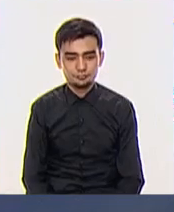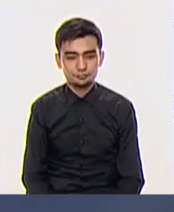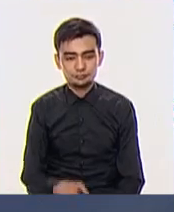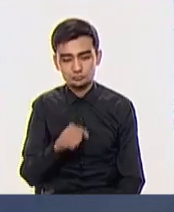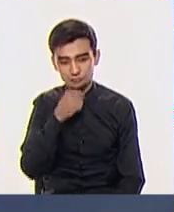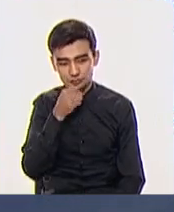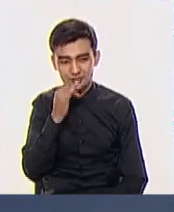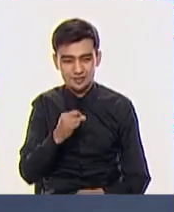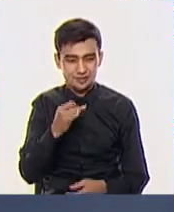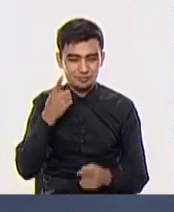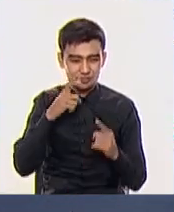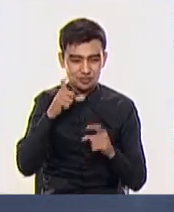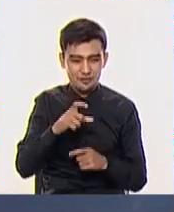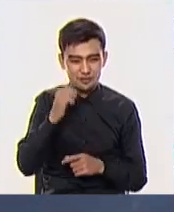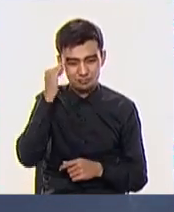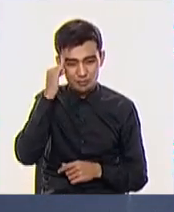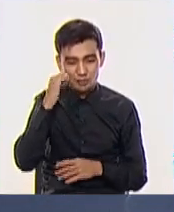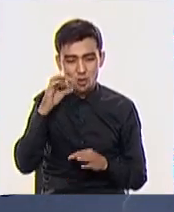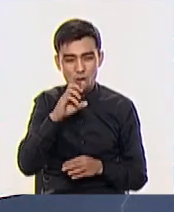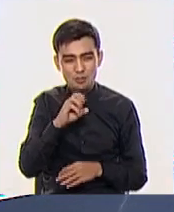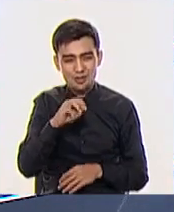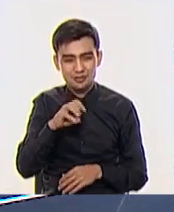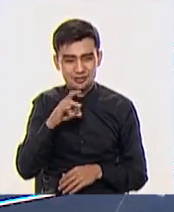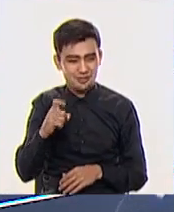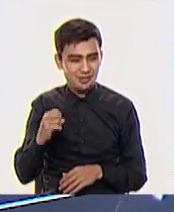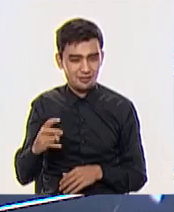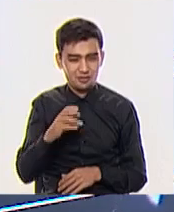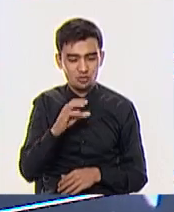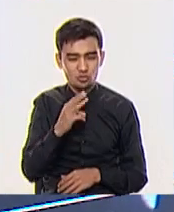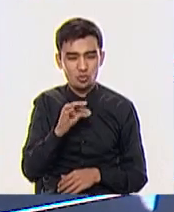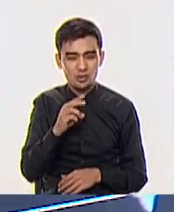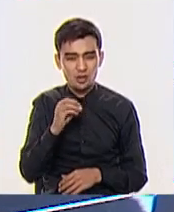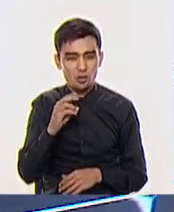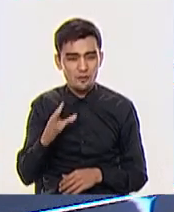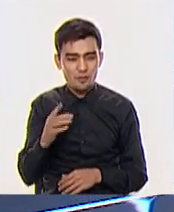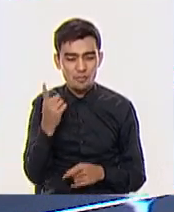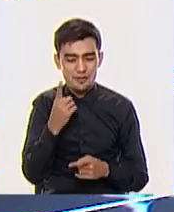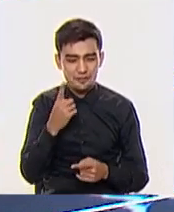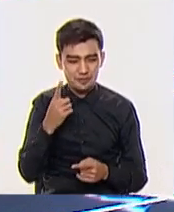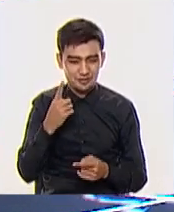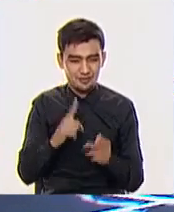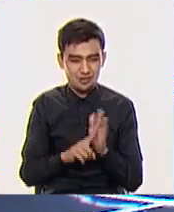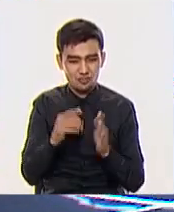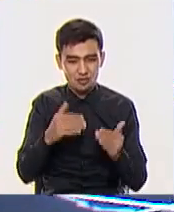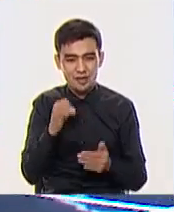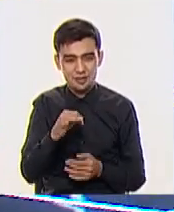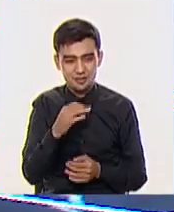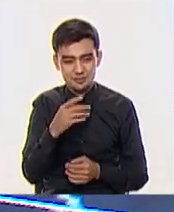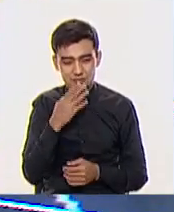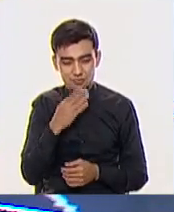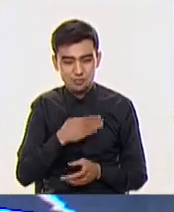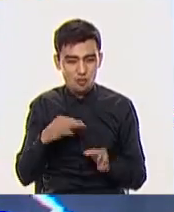Әнші әрі сазгер Батырхан Шөкеновке арналған ескерткіштің алғашқы үлгілері шықты. Ескіздерде композитордың